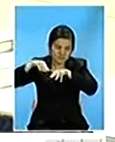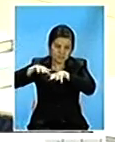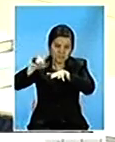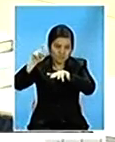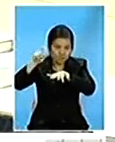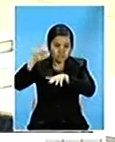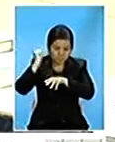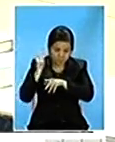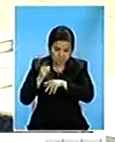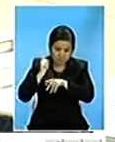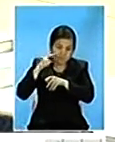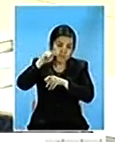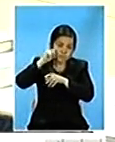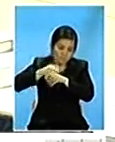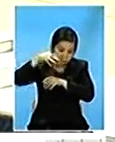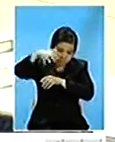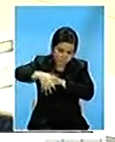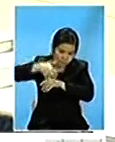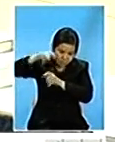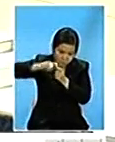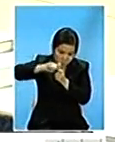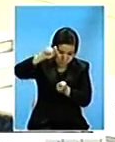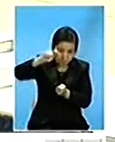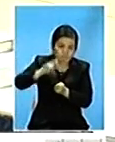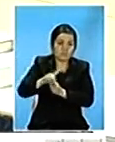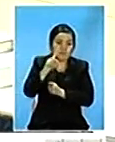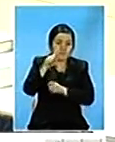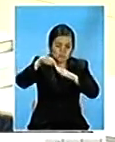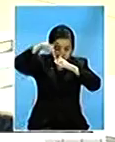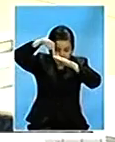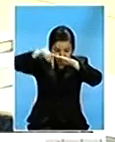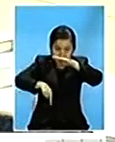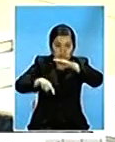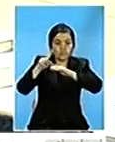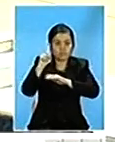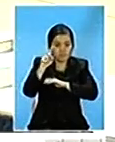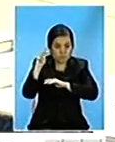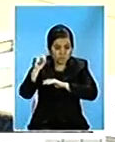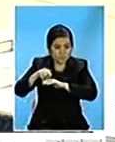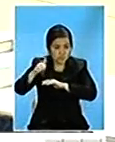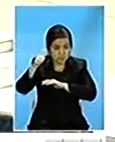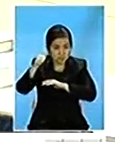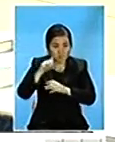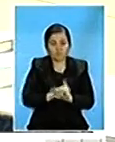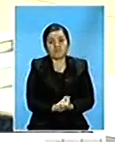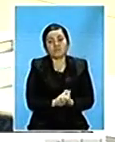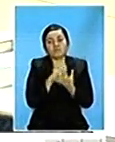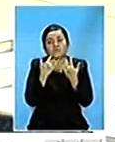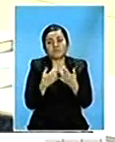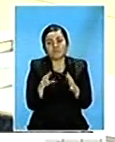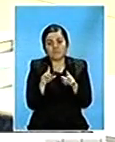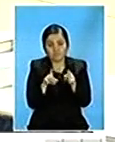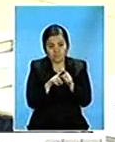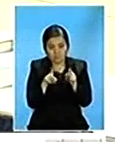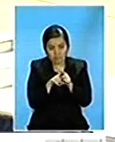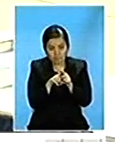ได้อีกยกอีกสักเม็ดหนึ่งก็จะได้น้ำอีกเยอะนะครับแล้วก็อีกอันหนึ่งก็คือป